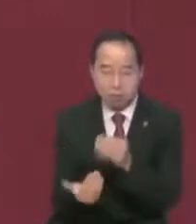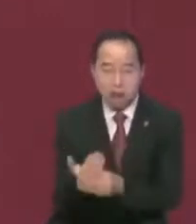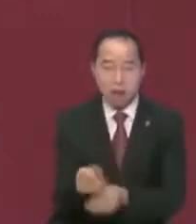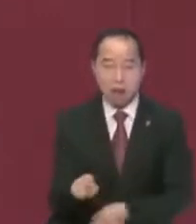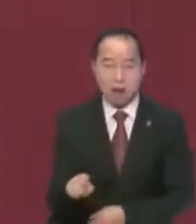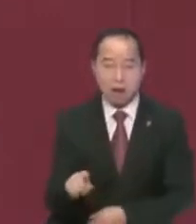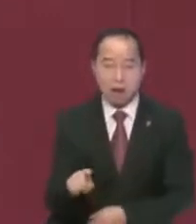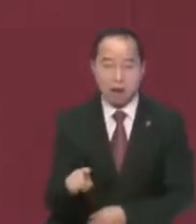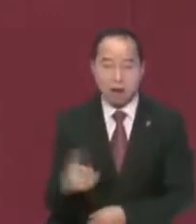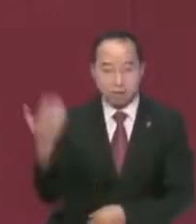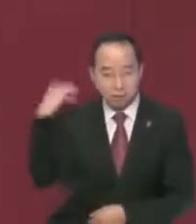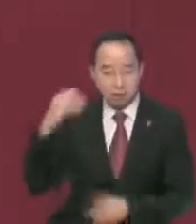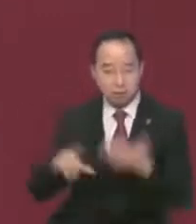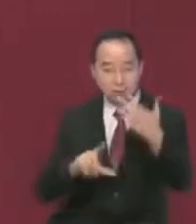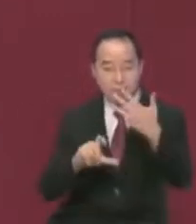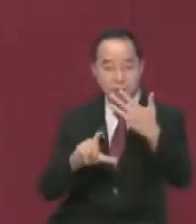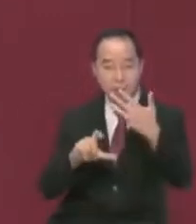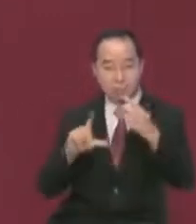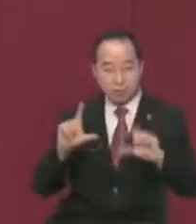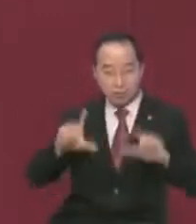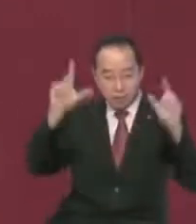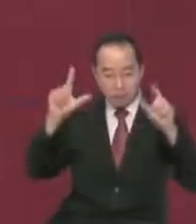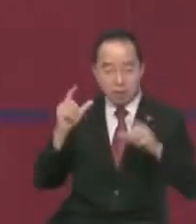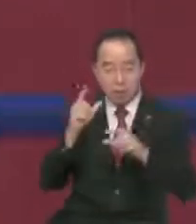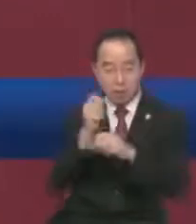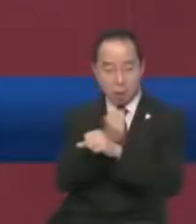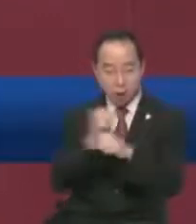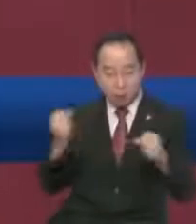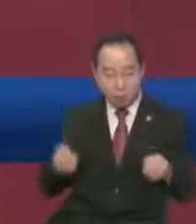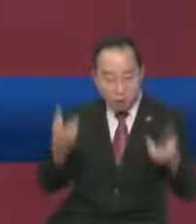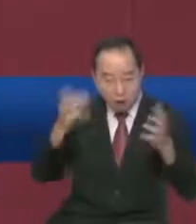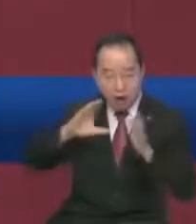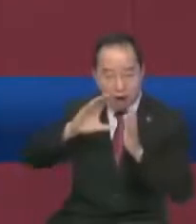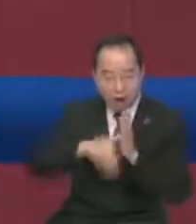8.15 광화문 집회로 코로나19가 재확산됐습니다.